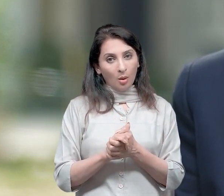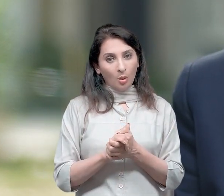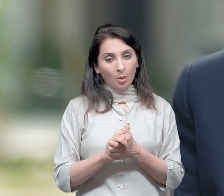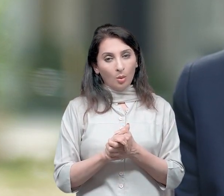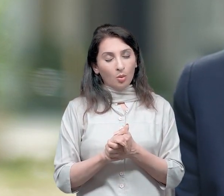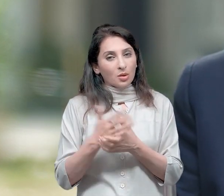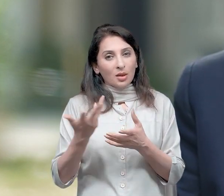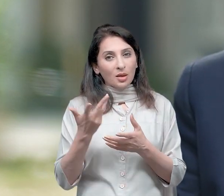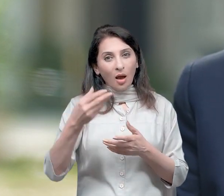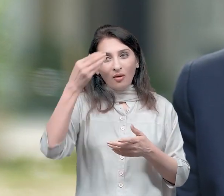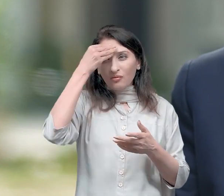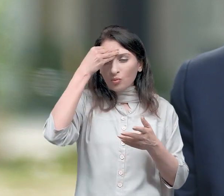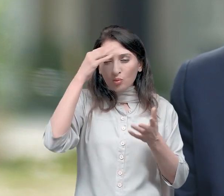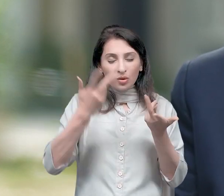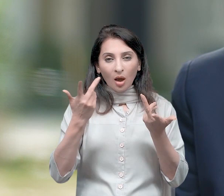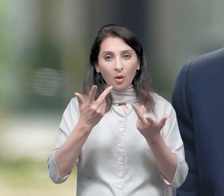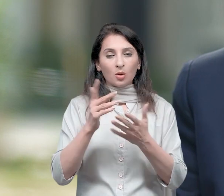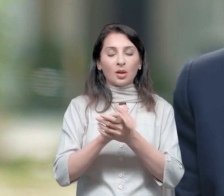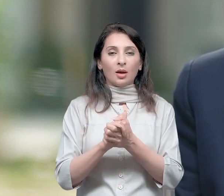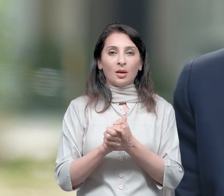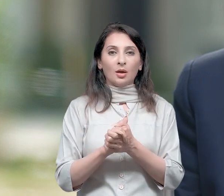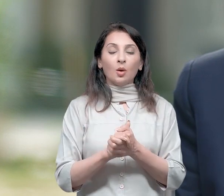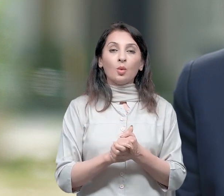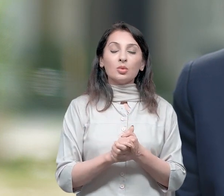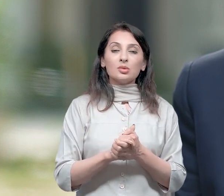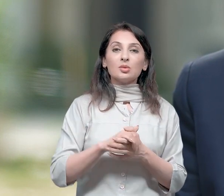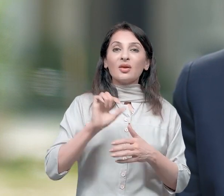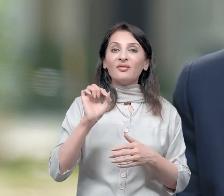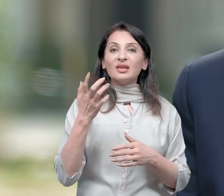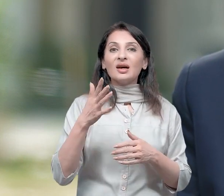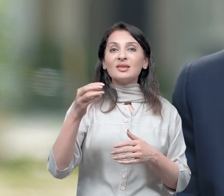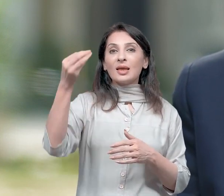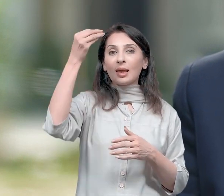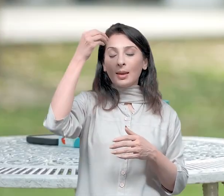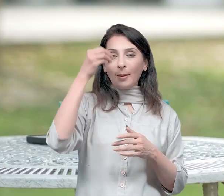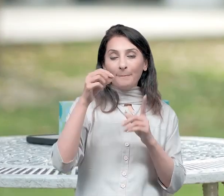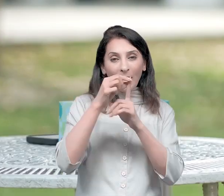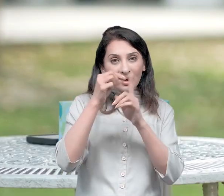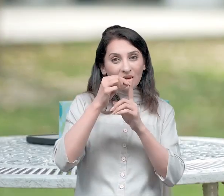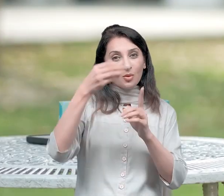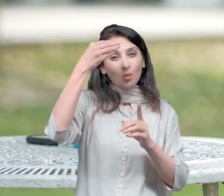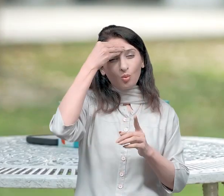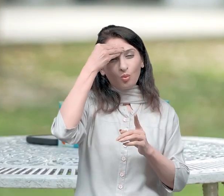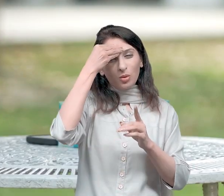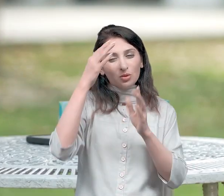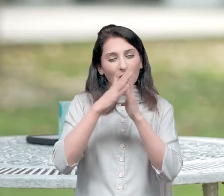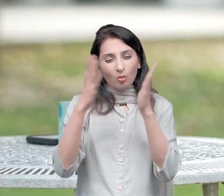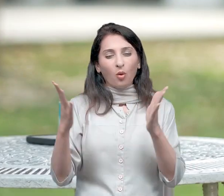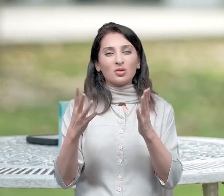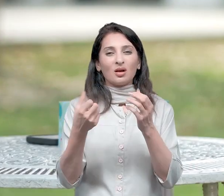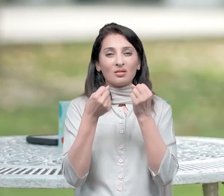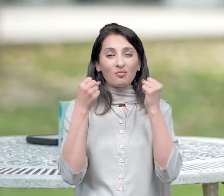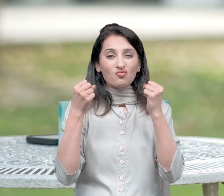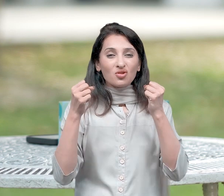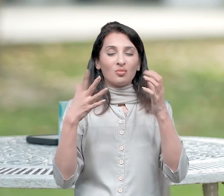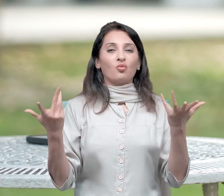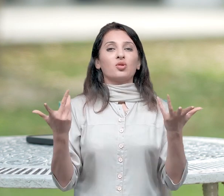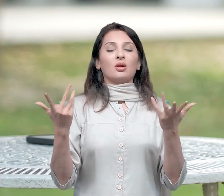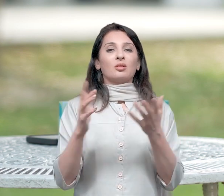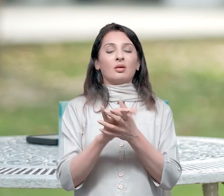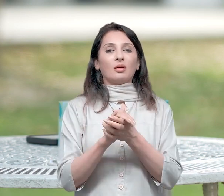نقصان جو ہیں ہمارے ملک کو ہوتے ہیں، جس کے اندر یہ ہے کہ ہماری جو را مٹیریل جو